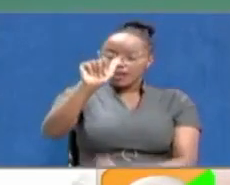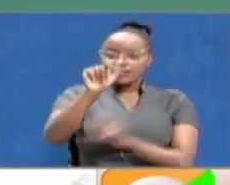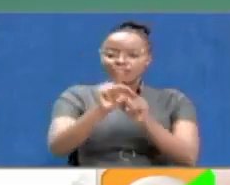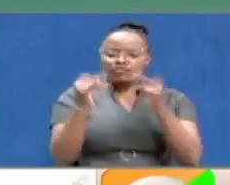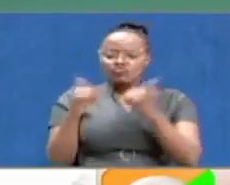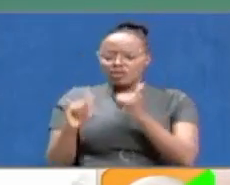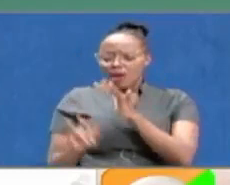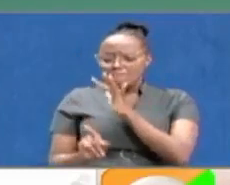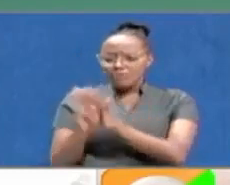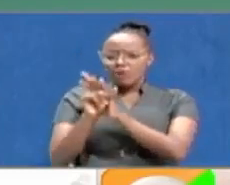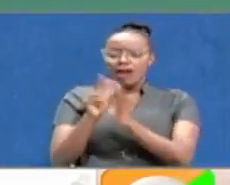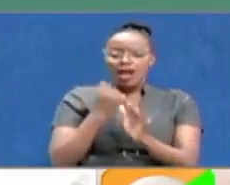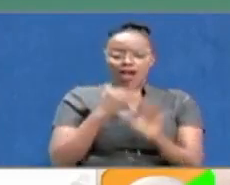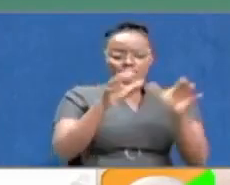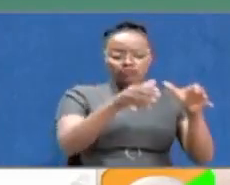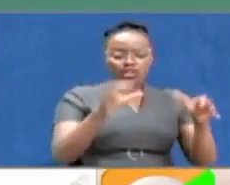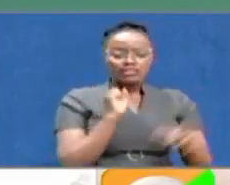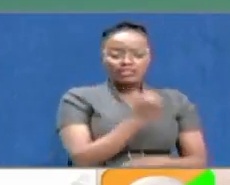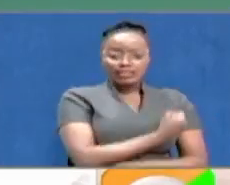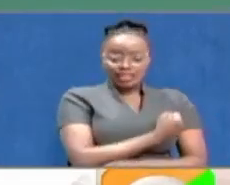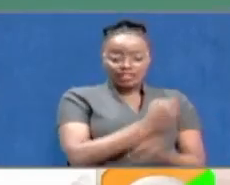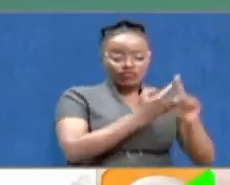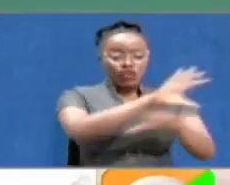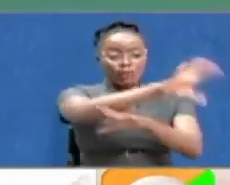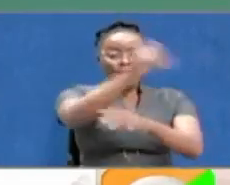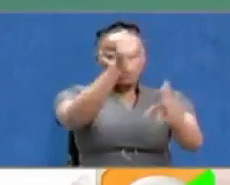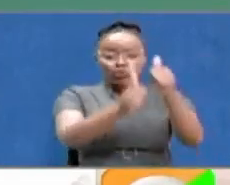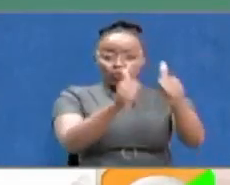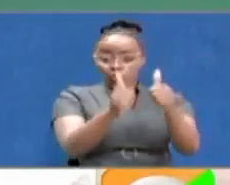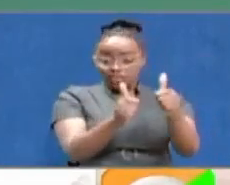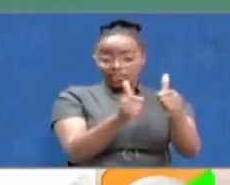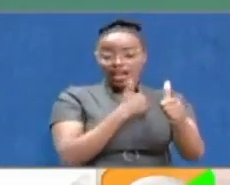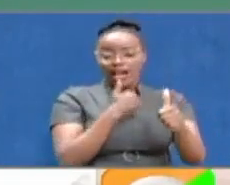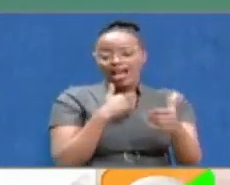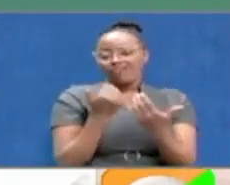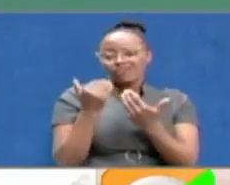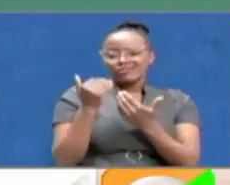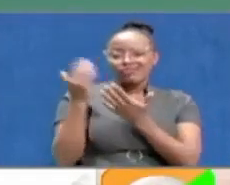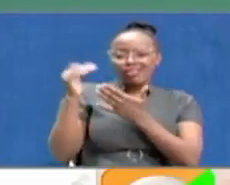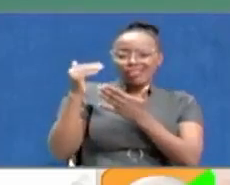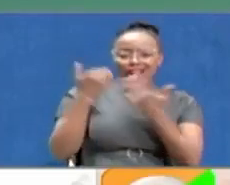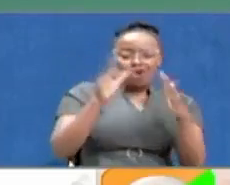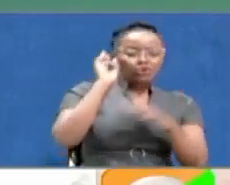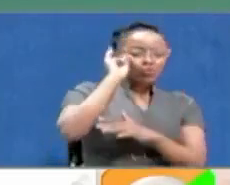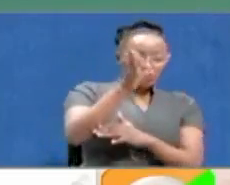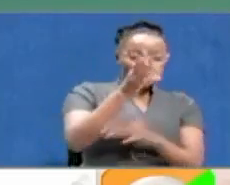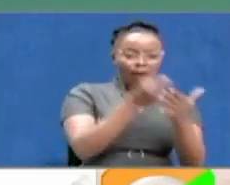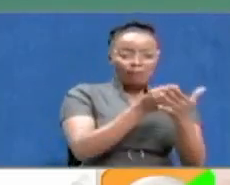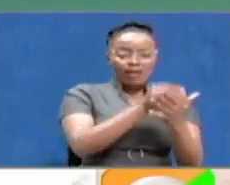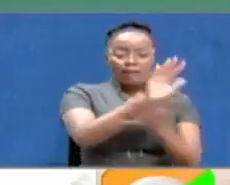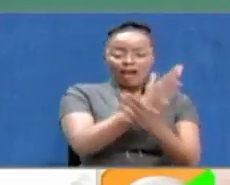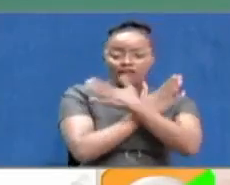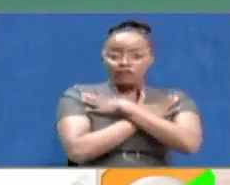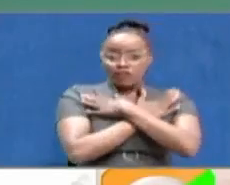mfumo kutibuka. Mrengo wa maseneti na wa kaunti zinazohofia kupoteza mgawo pamoja na waandani